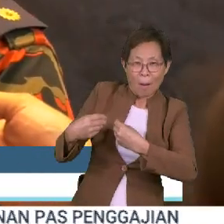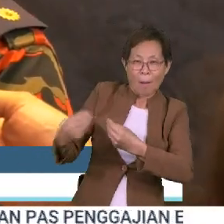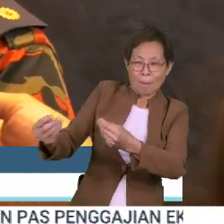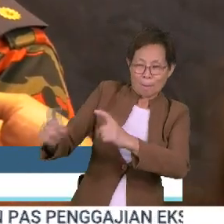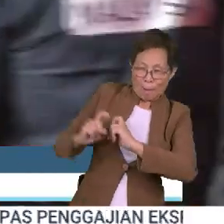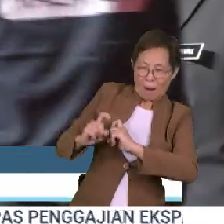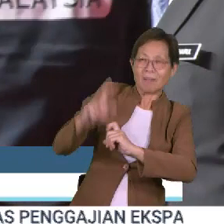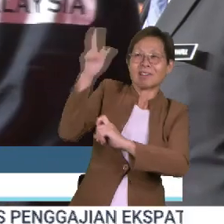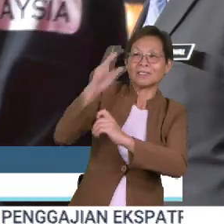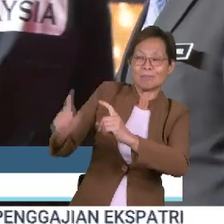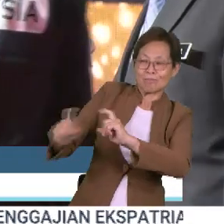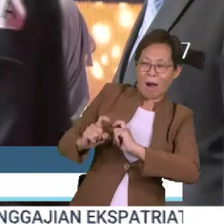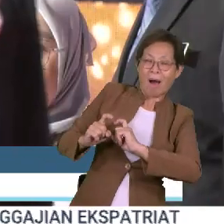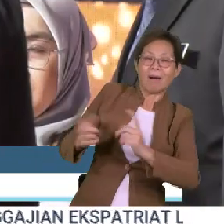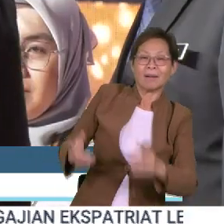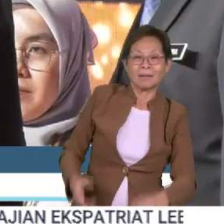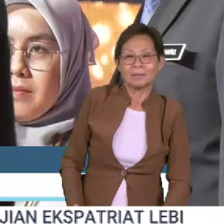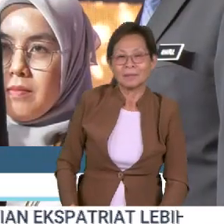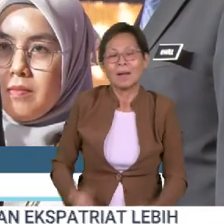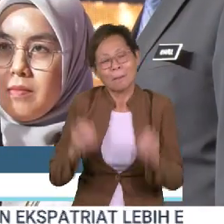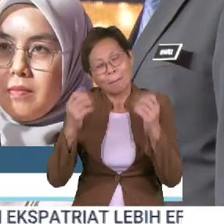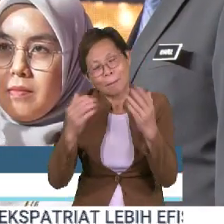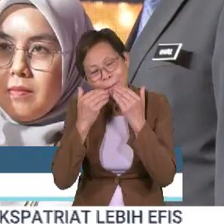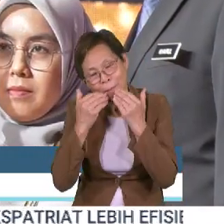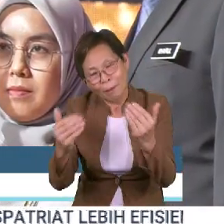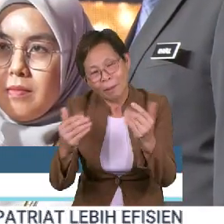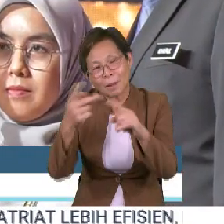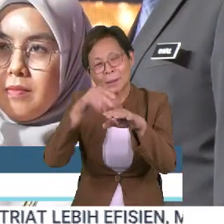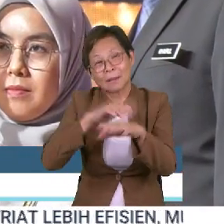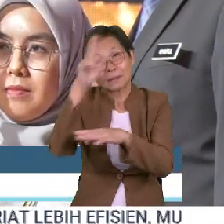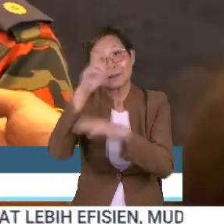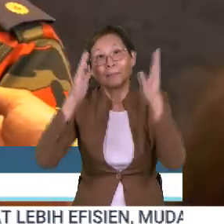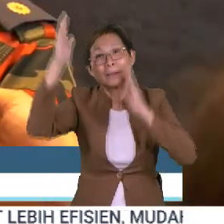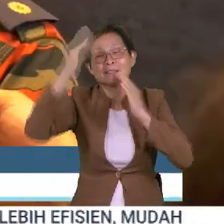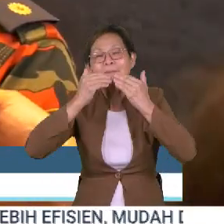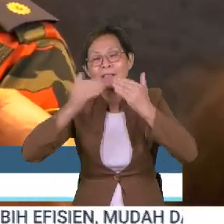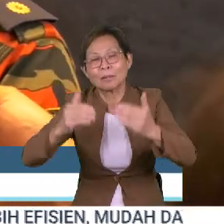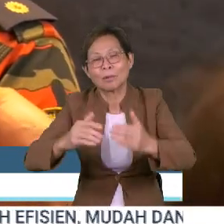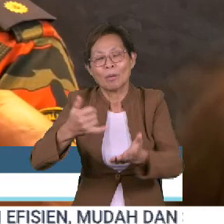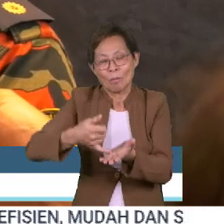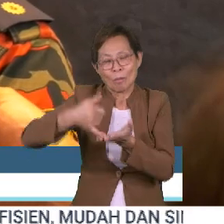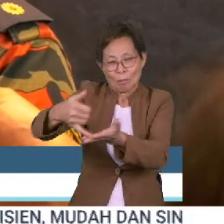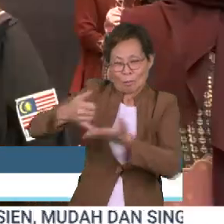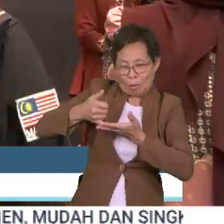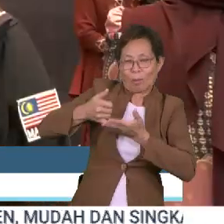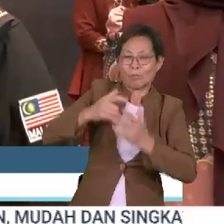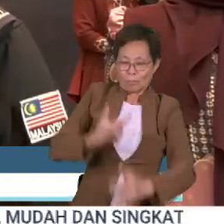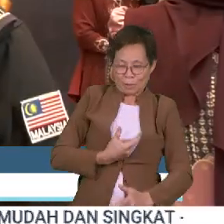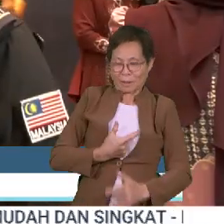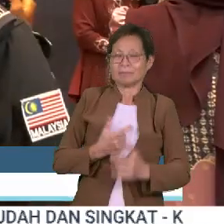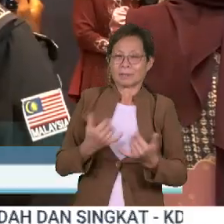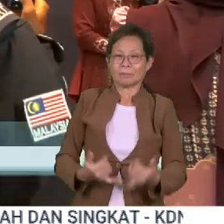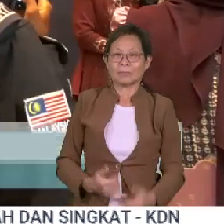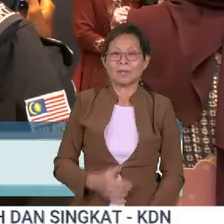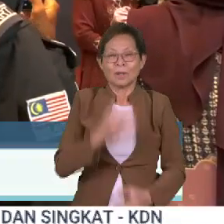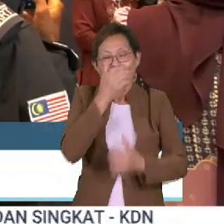imbalan oleh kerajaan. So banyak terima kasih kepada pihak kerajaan kita atas penganugerahan pingat pada kali ini. Sangat teruja